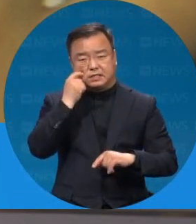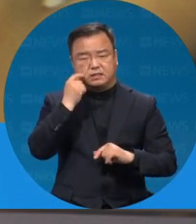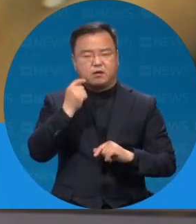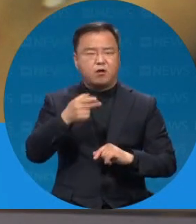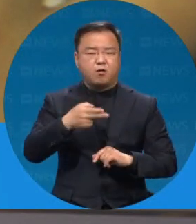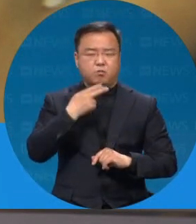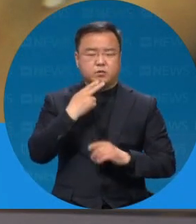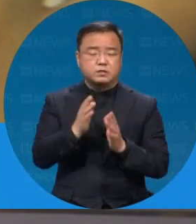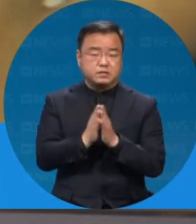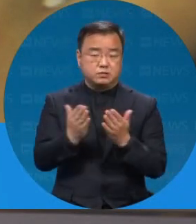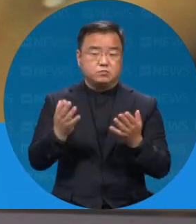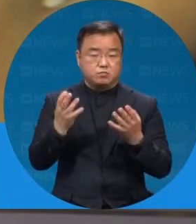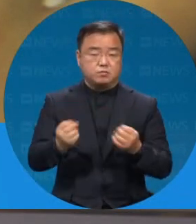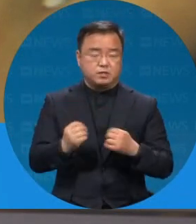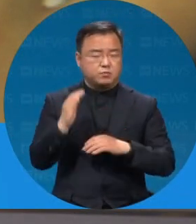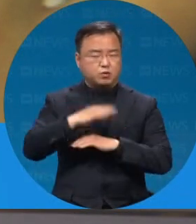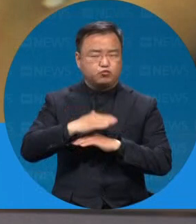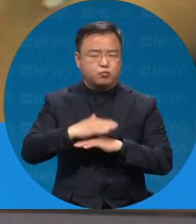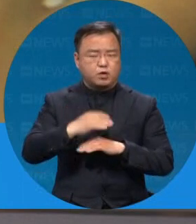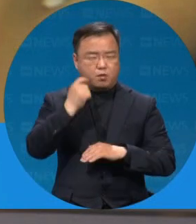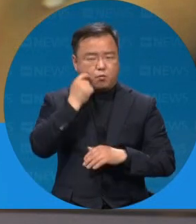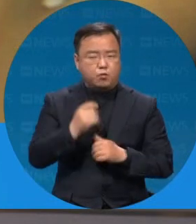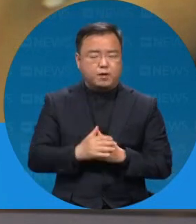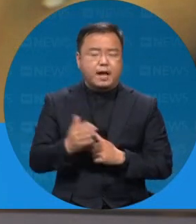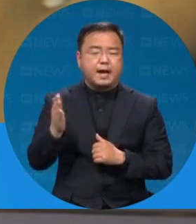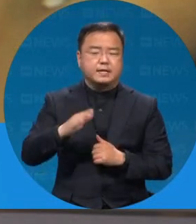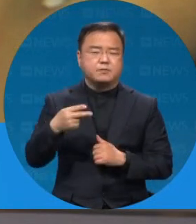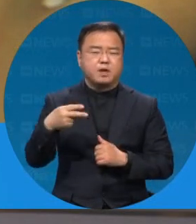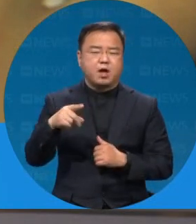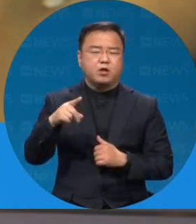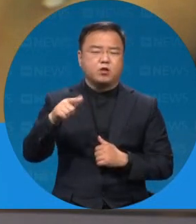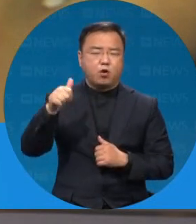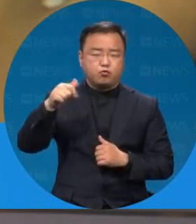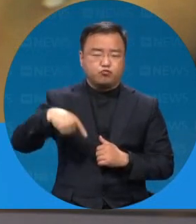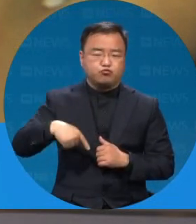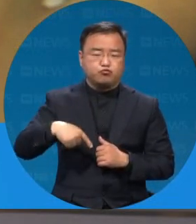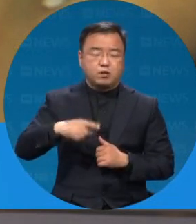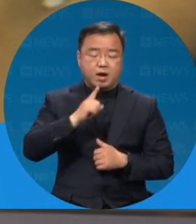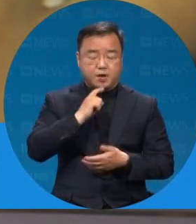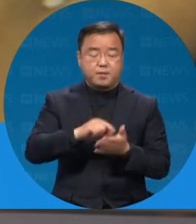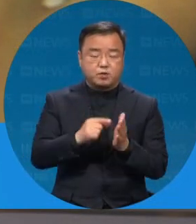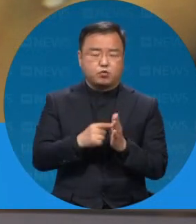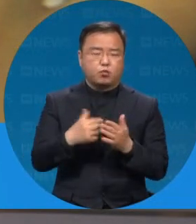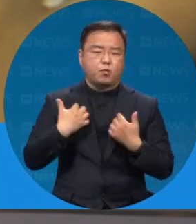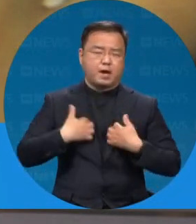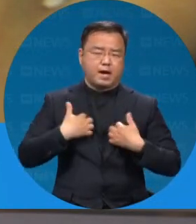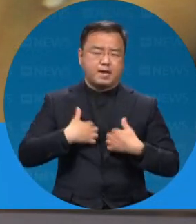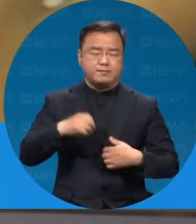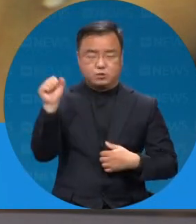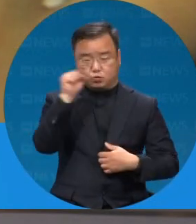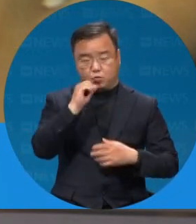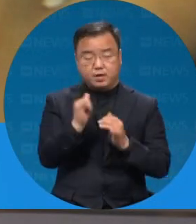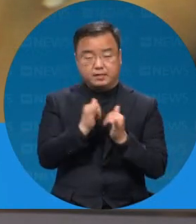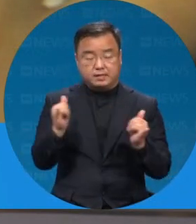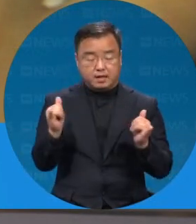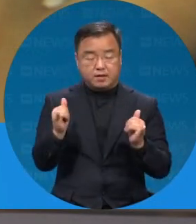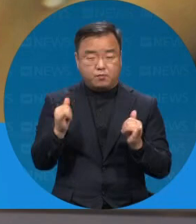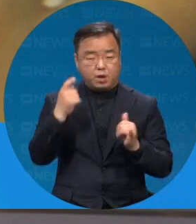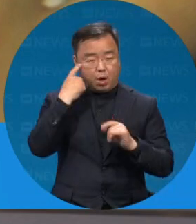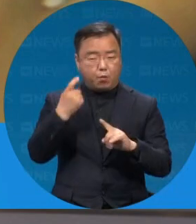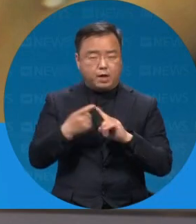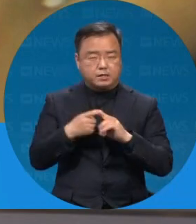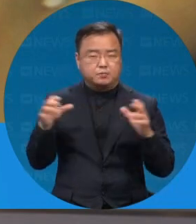많습니다 그런데 이른바 덕후 라고 불리는 개인 팬들이 관심을 가지면서 출판이 성사된 책들도 있다고